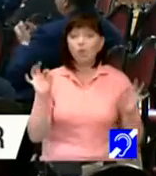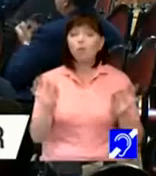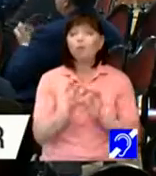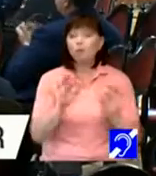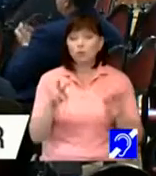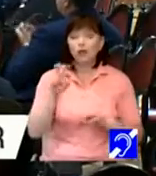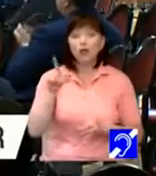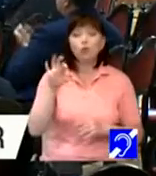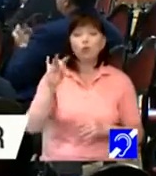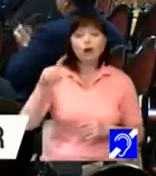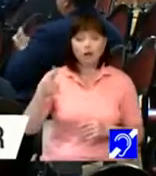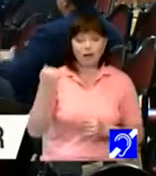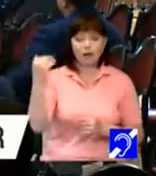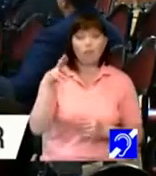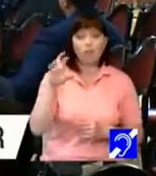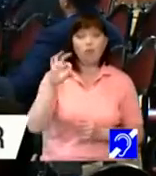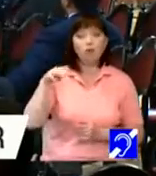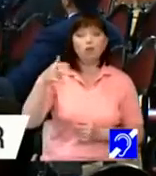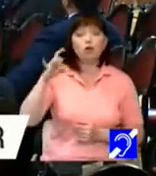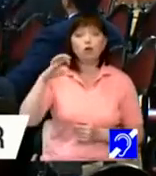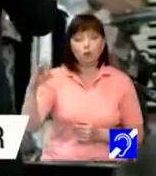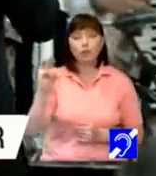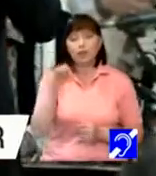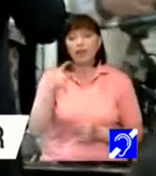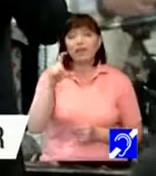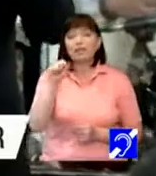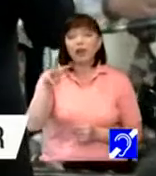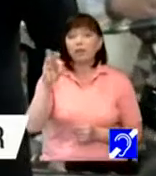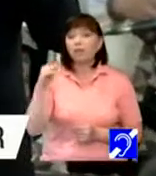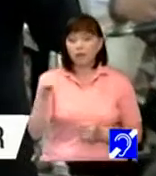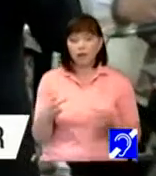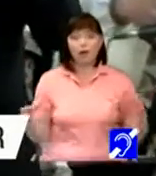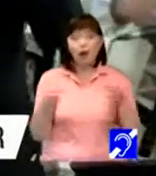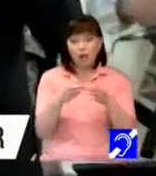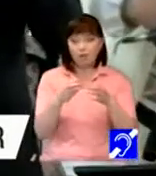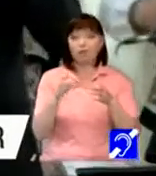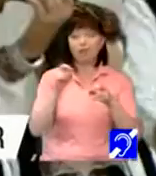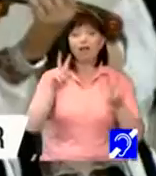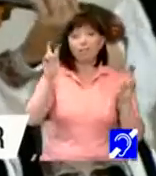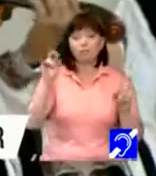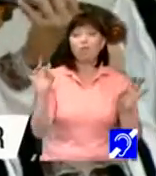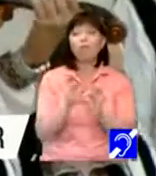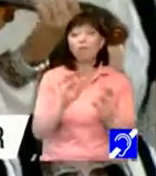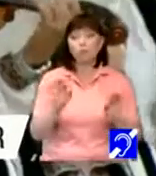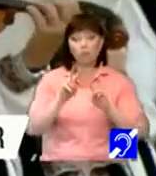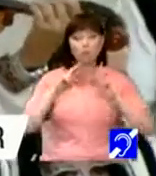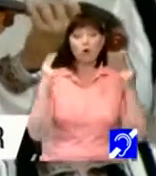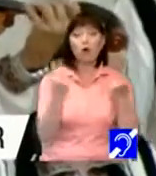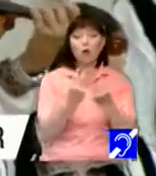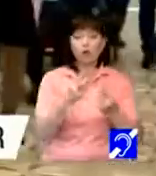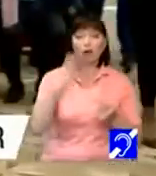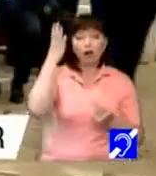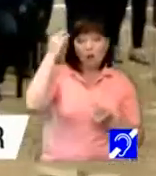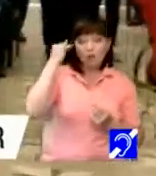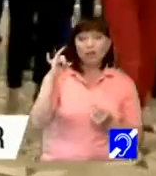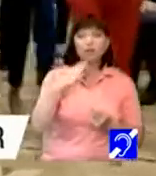Muzica lăutarilor lui Nicolae Bodgros și cea a maestrului Gheorghe Zamfir i-a unit într-o horă pe deputații din România și cei din Republica